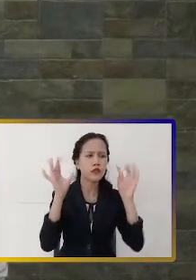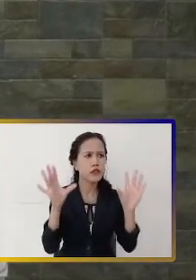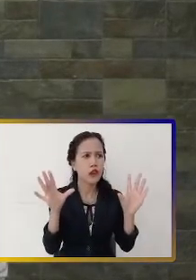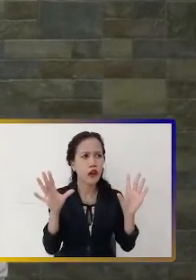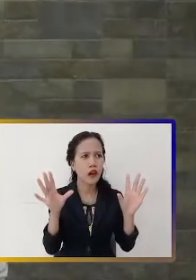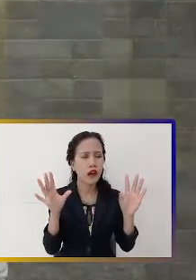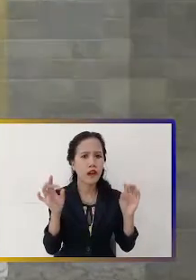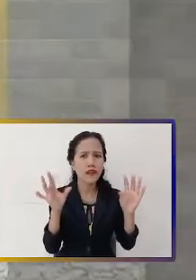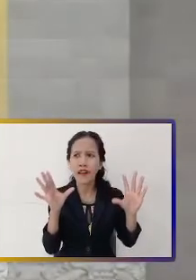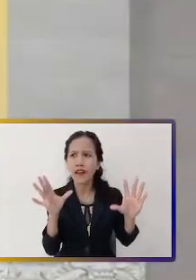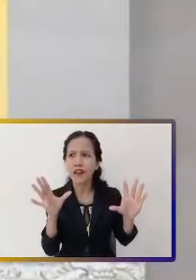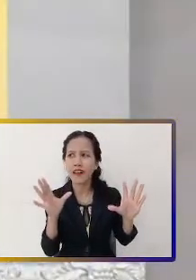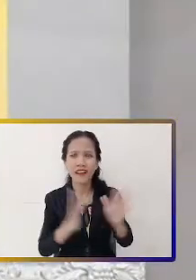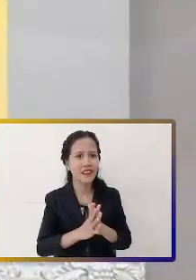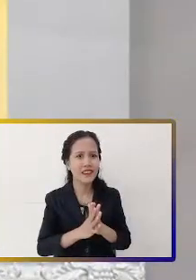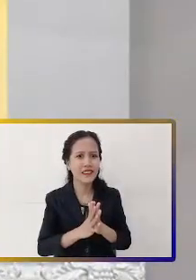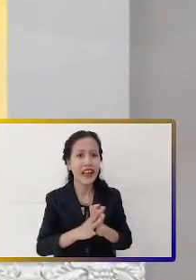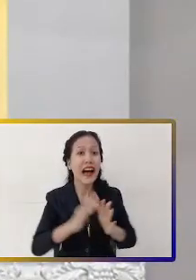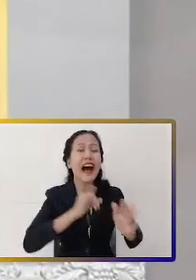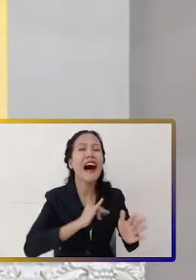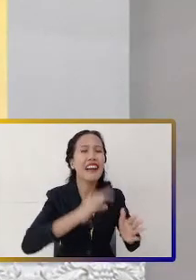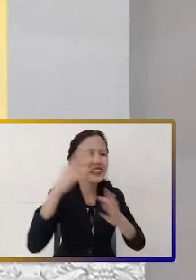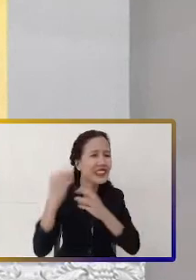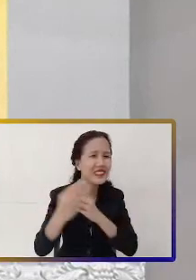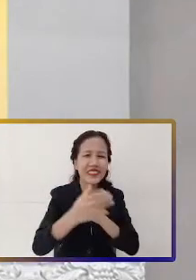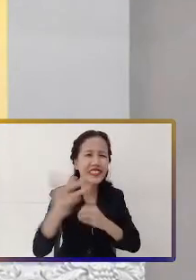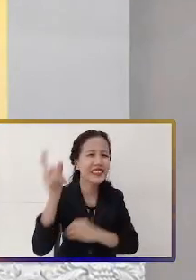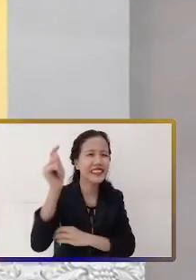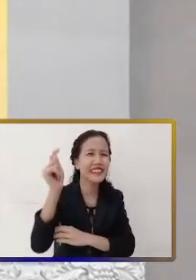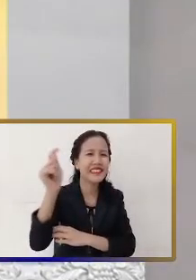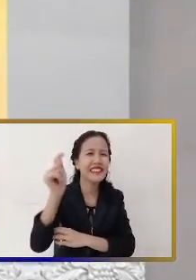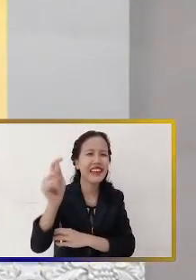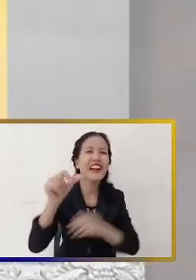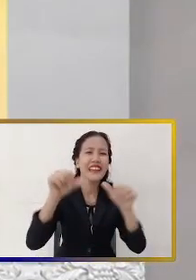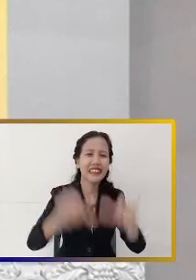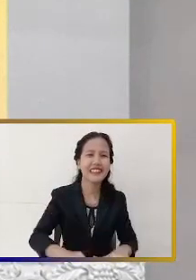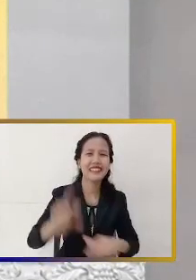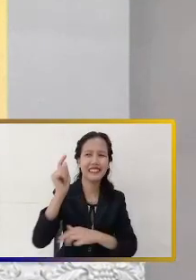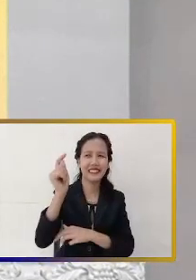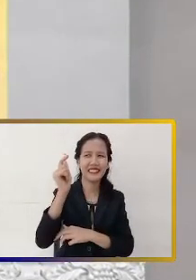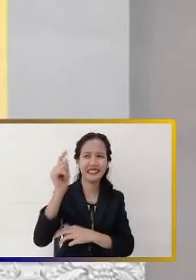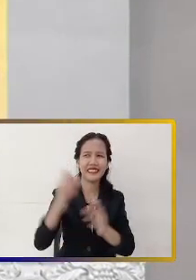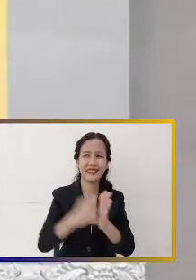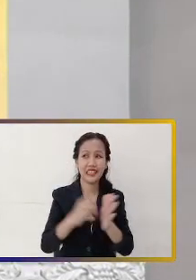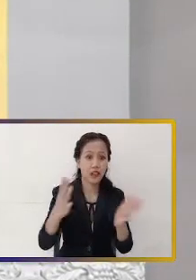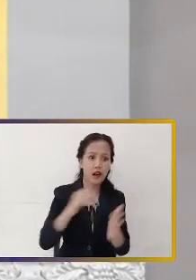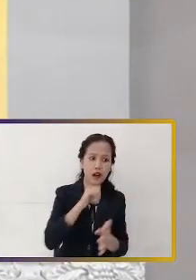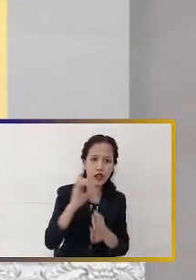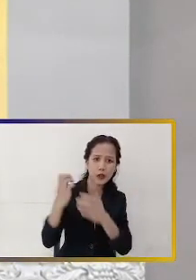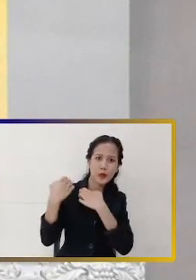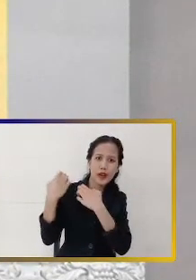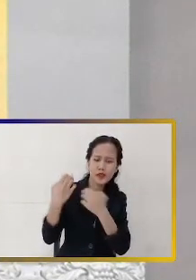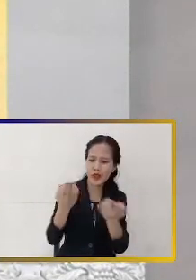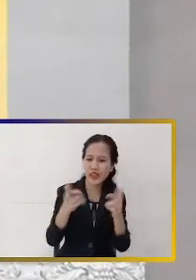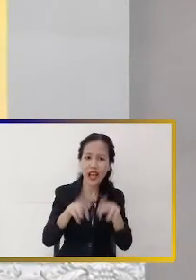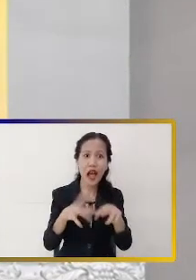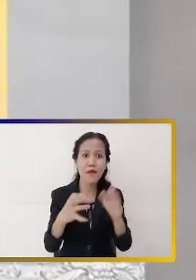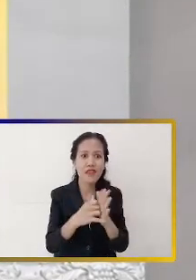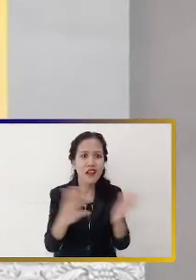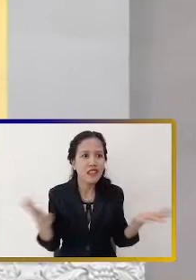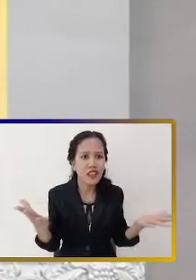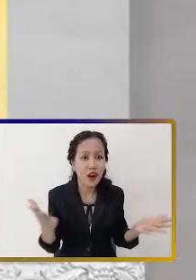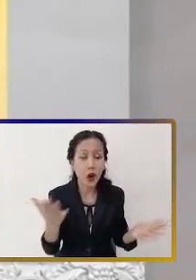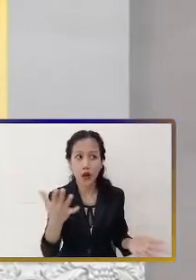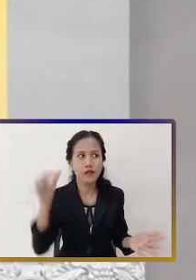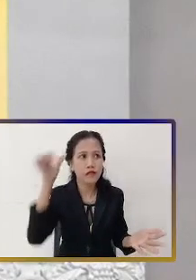I hope someone here can testify. You can testify na hindi mo inaasahan na mangyayari sa iyo. Oh,